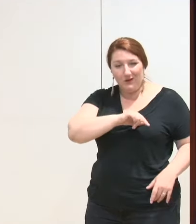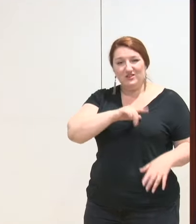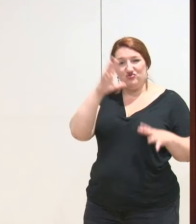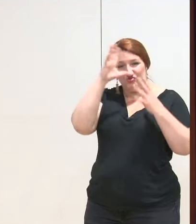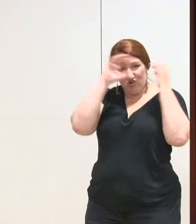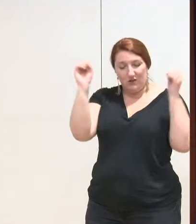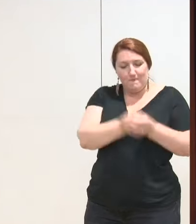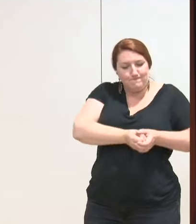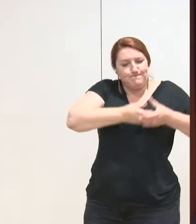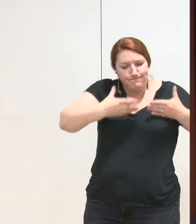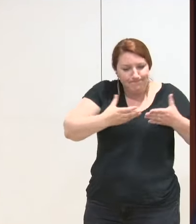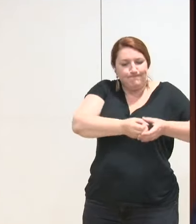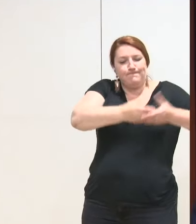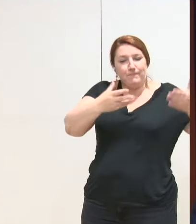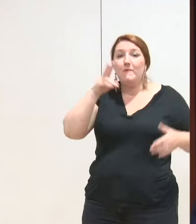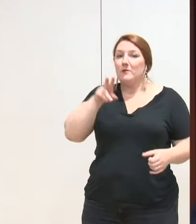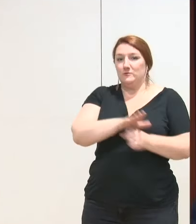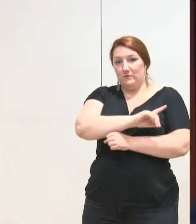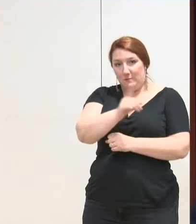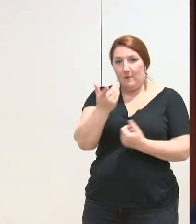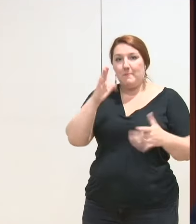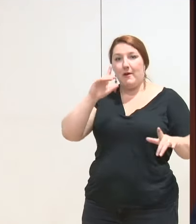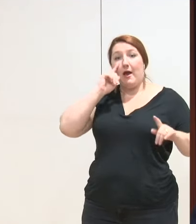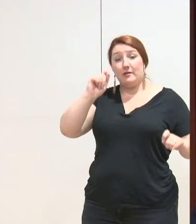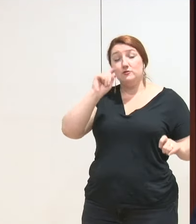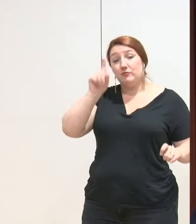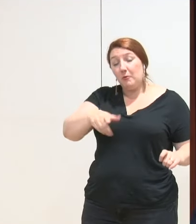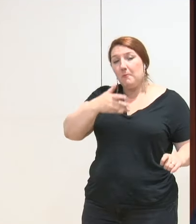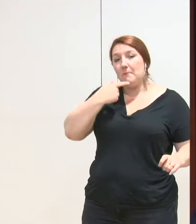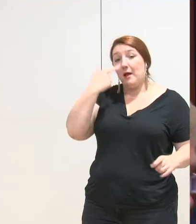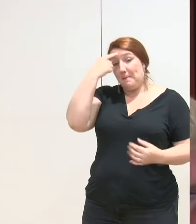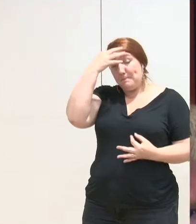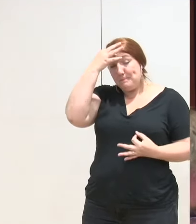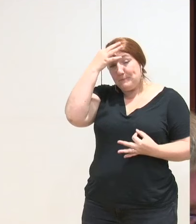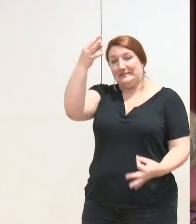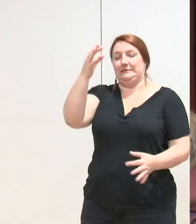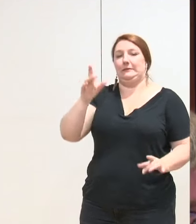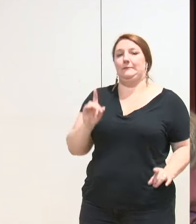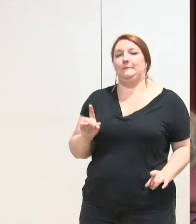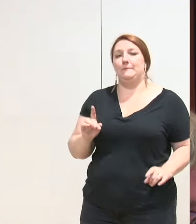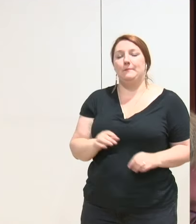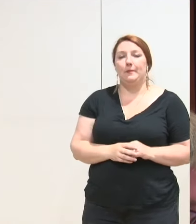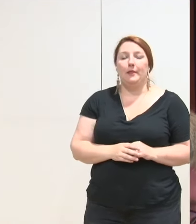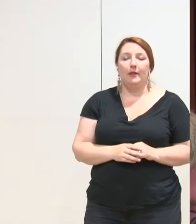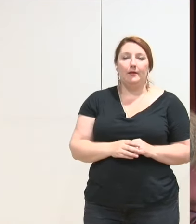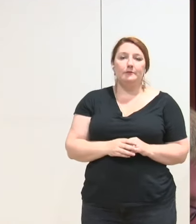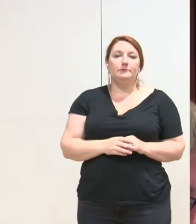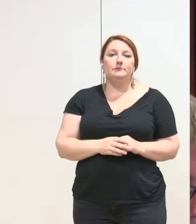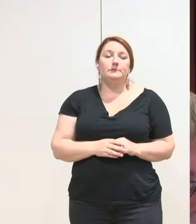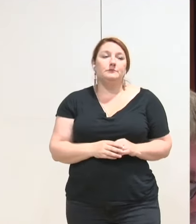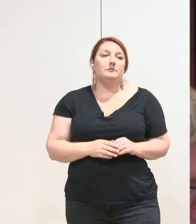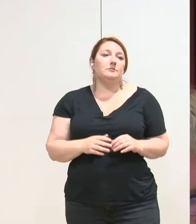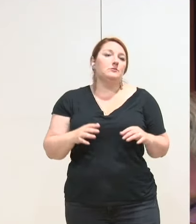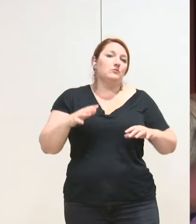suffisant mais attention à ce que nous soyons extrêmement précis sur ces éléments là vous avez en